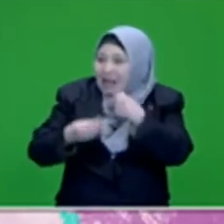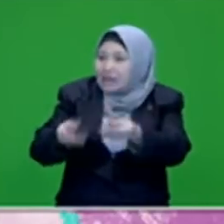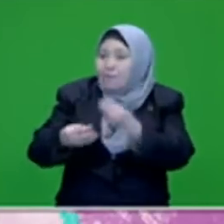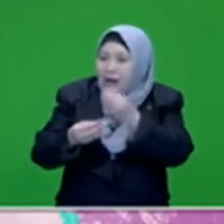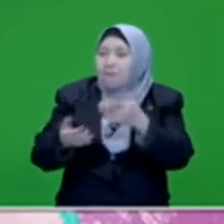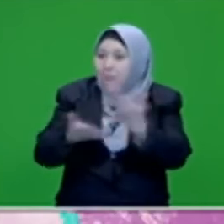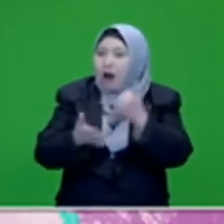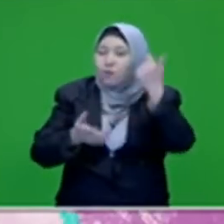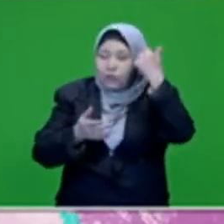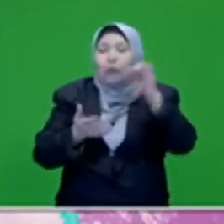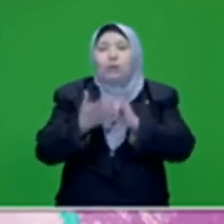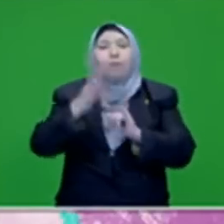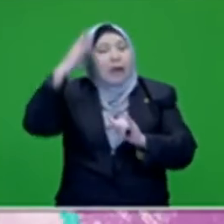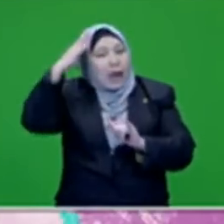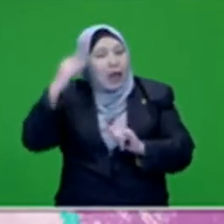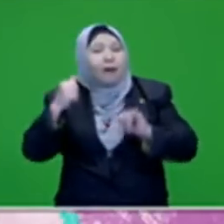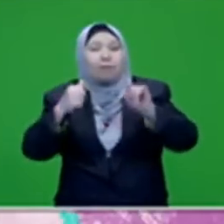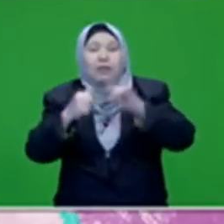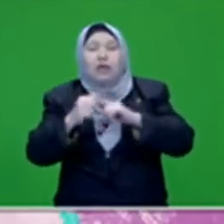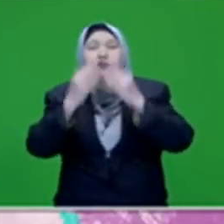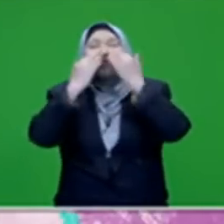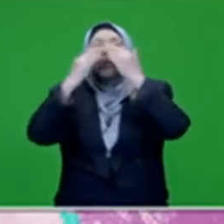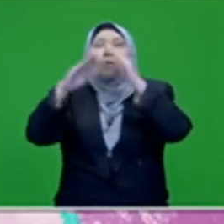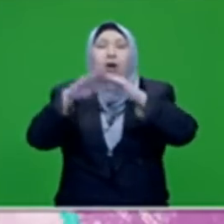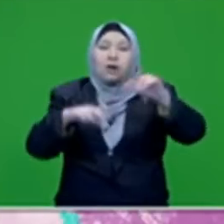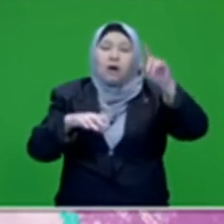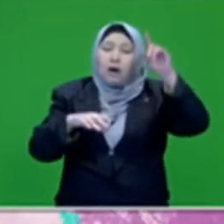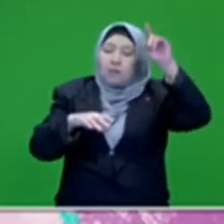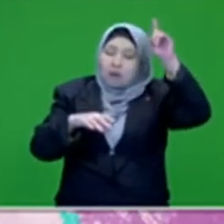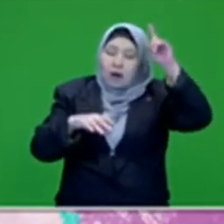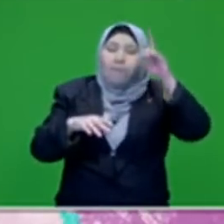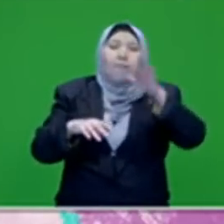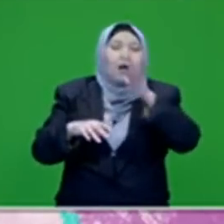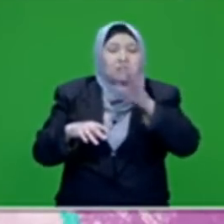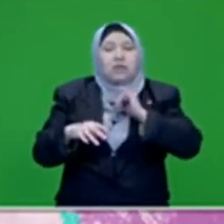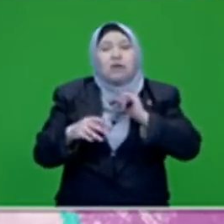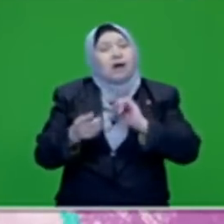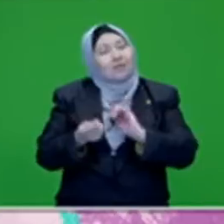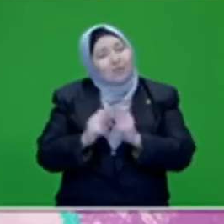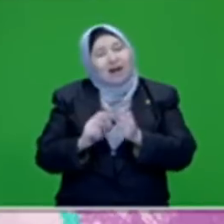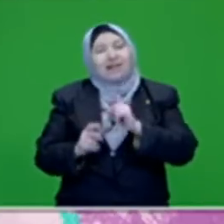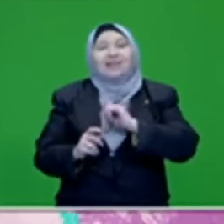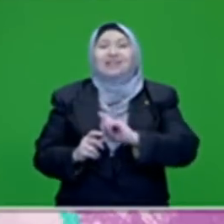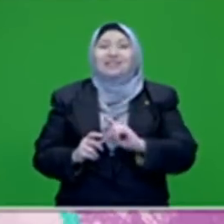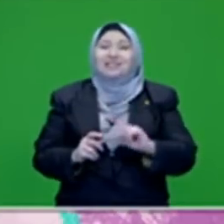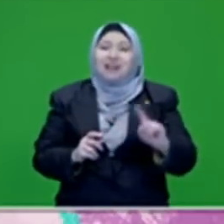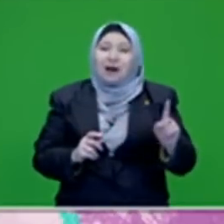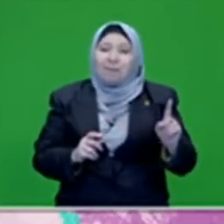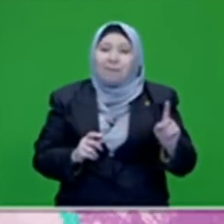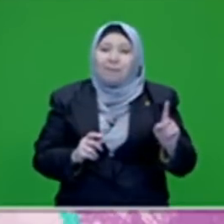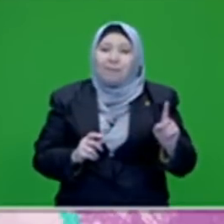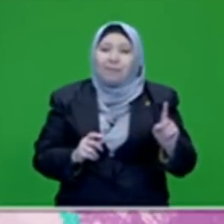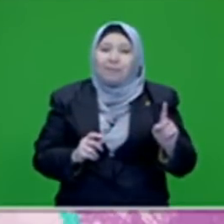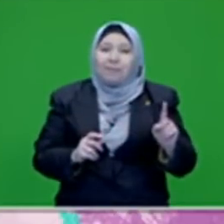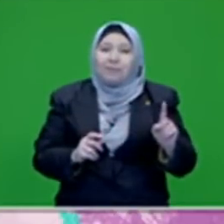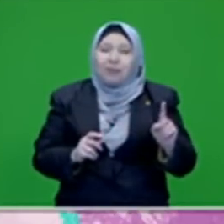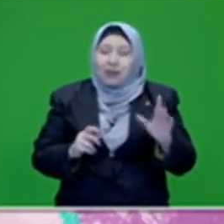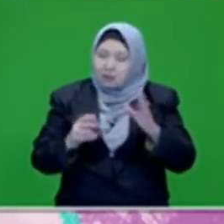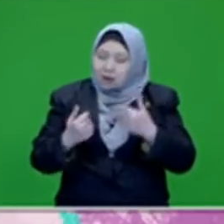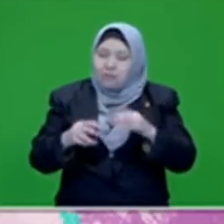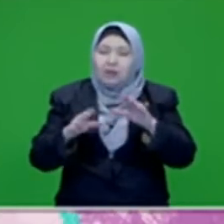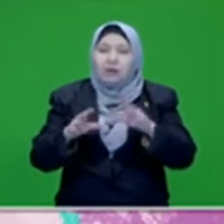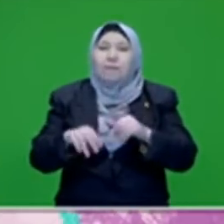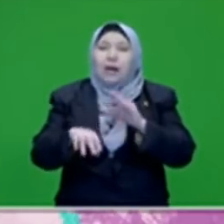Itu pengalaman pertama. So, alhamdulillah mak pun masuk Islam. Mak kan bulan 3, meninggal bulan 5 pada